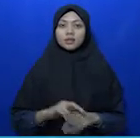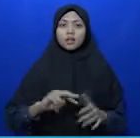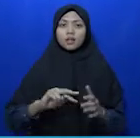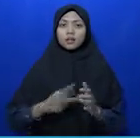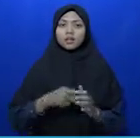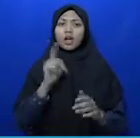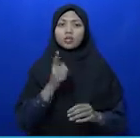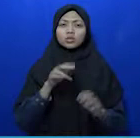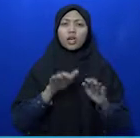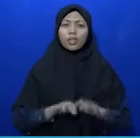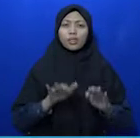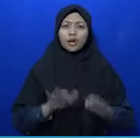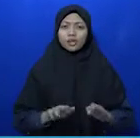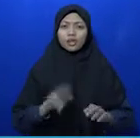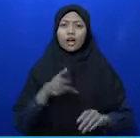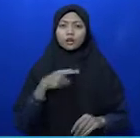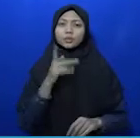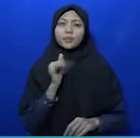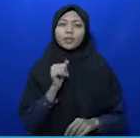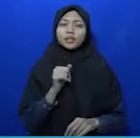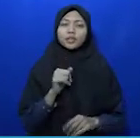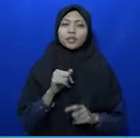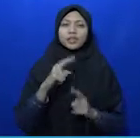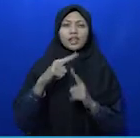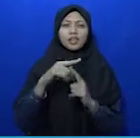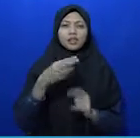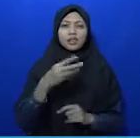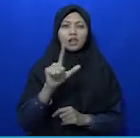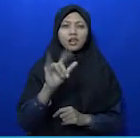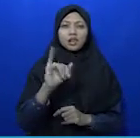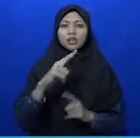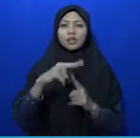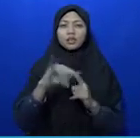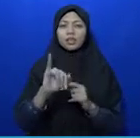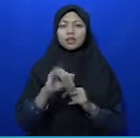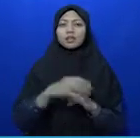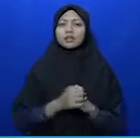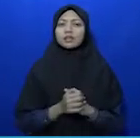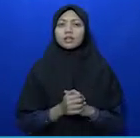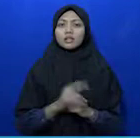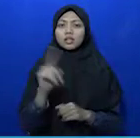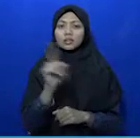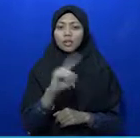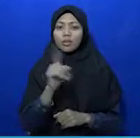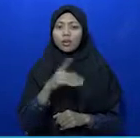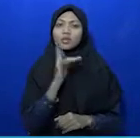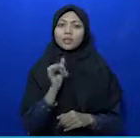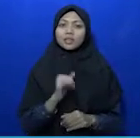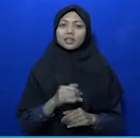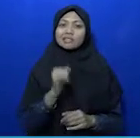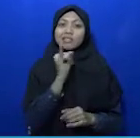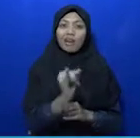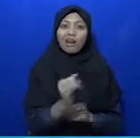hati-hati betul tadi ini, pastikan kalau memang tentang harga, jumlah saham dan sebagainya ini, jangan sampai ini terulang kembali, itu